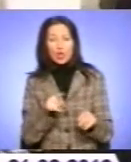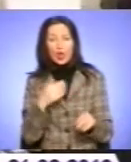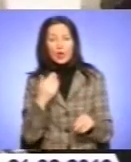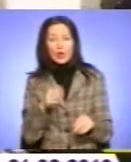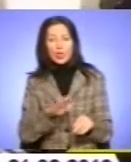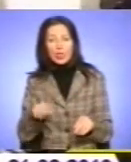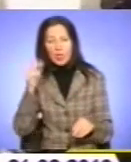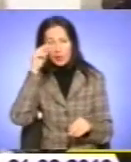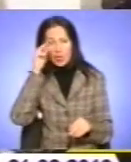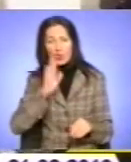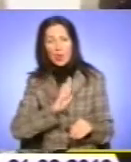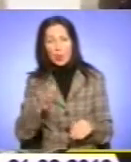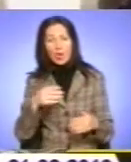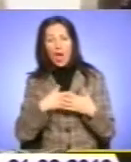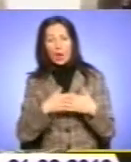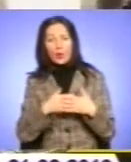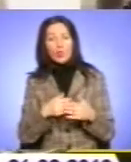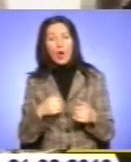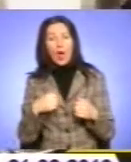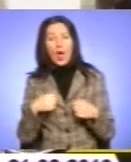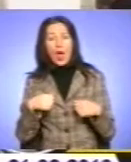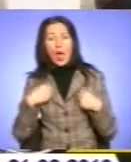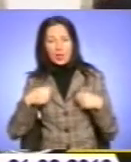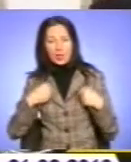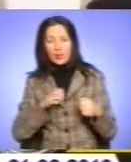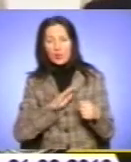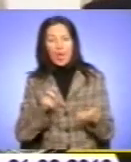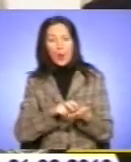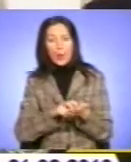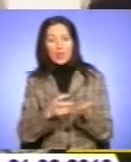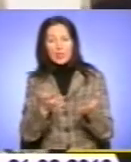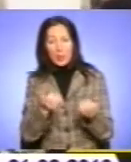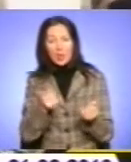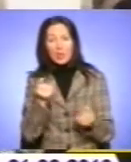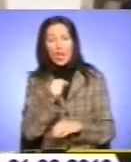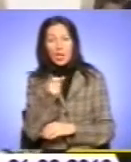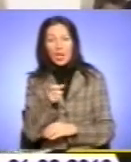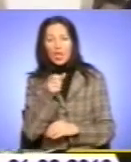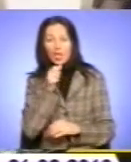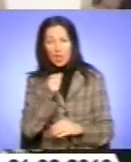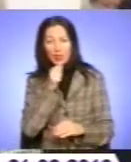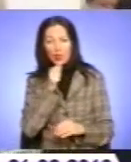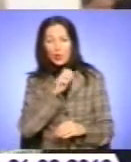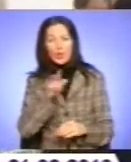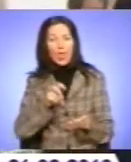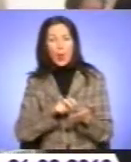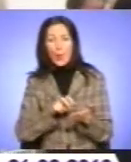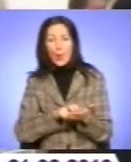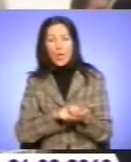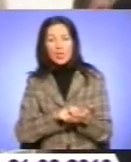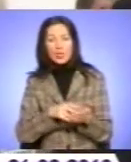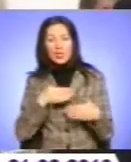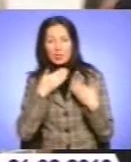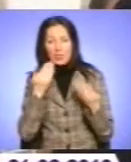вчаться бути громадсько активними, не бояться брати інтерв'ю, не бояться задавати запитання дорослим, тому що дорослі повинні їм